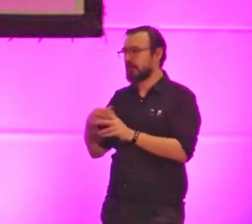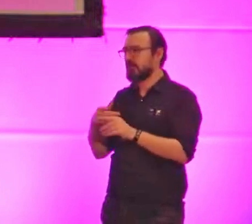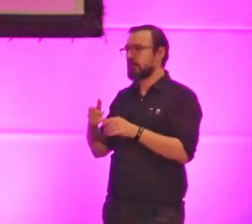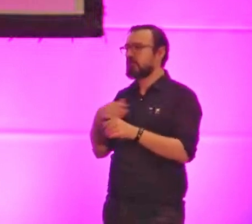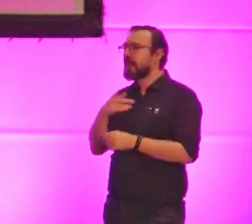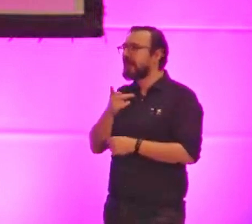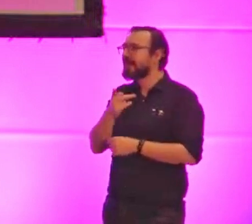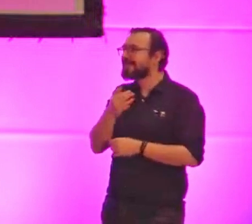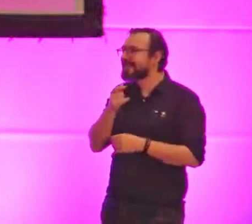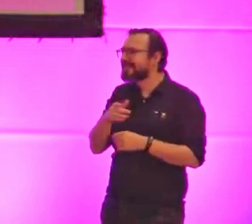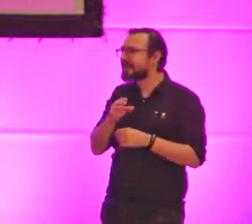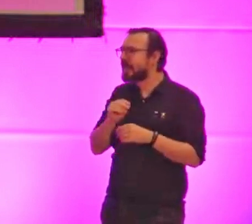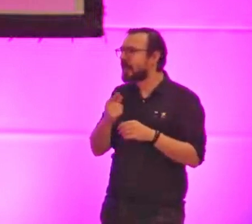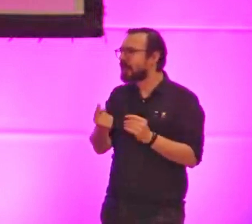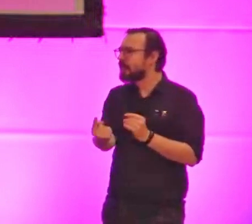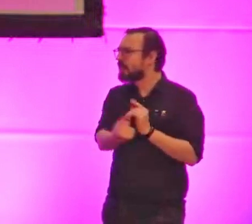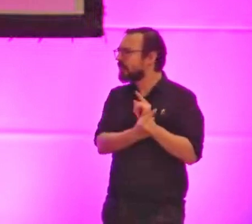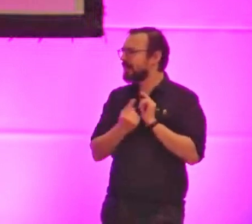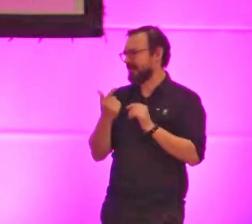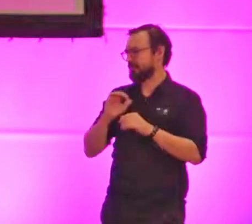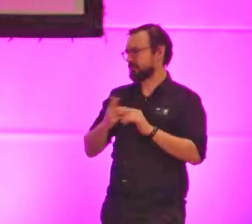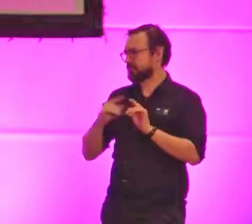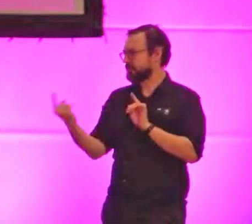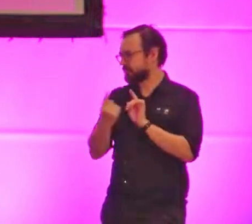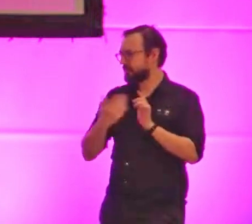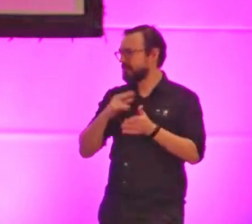Katarina Johansson Melin, kommer in till mitt kontor